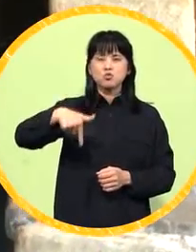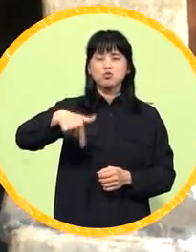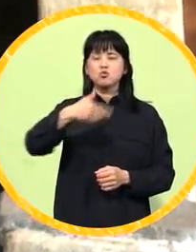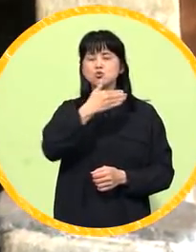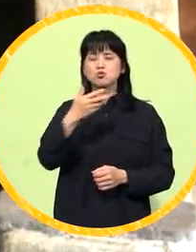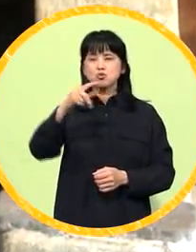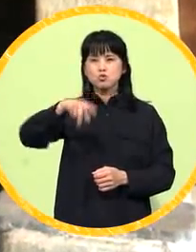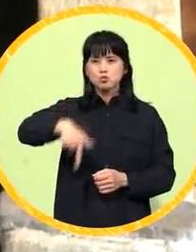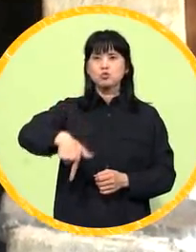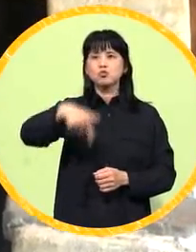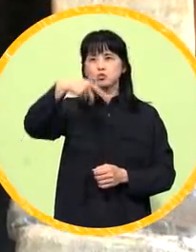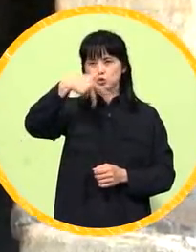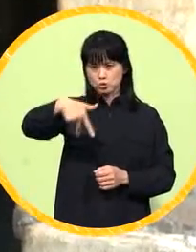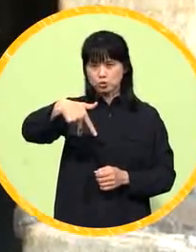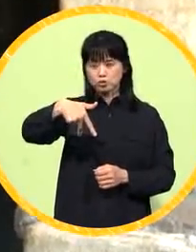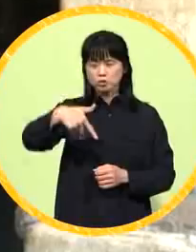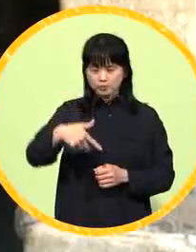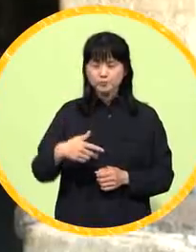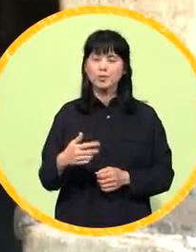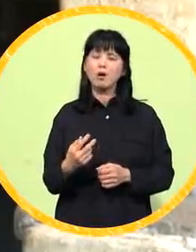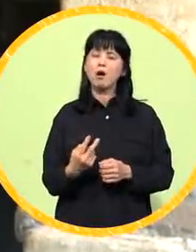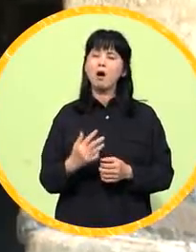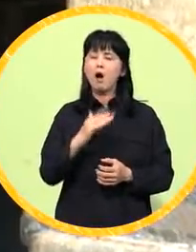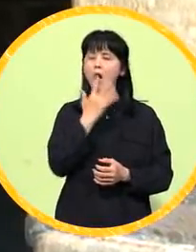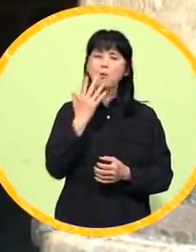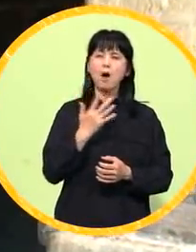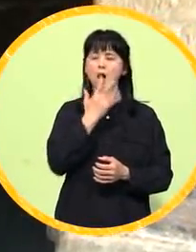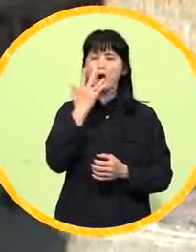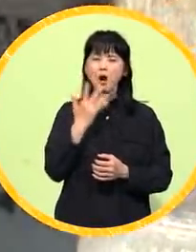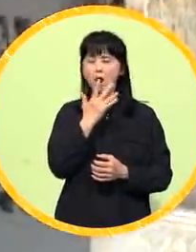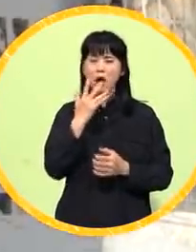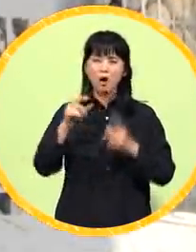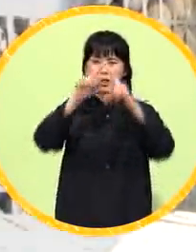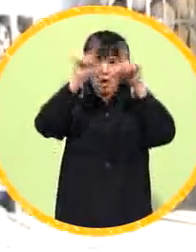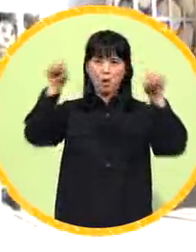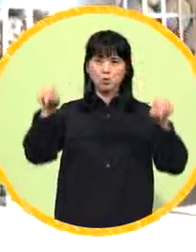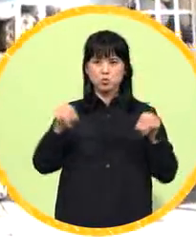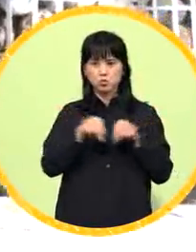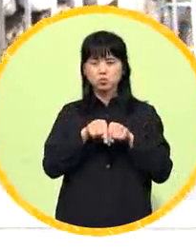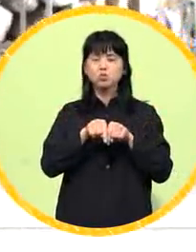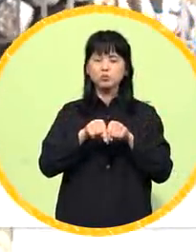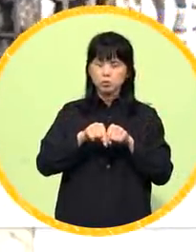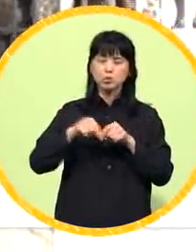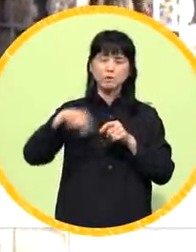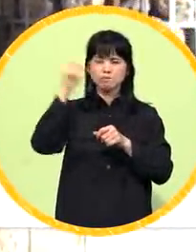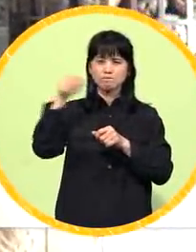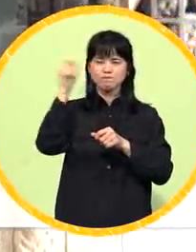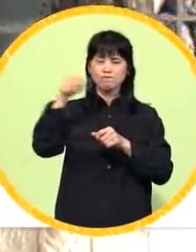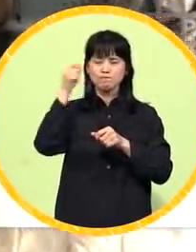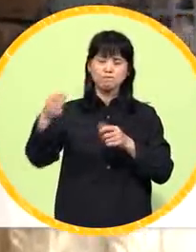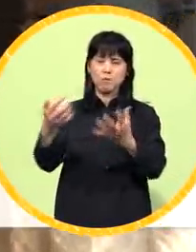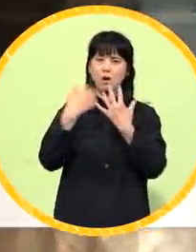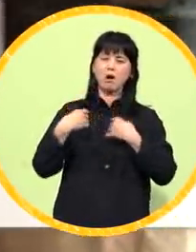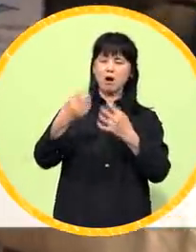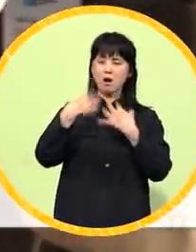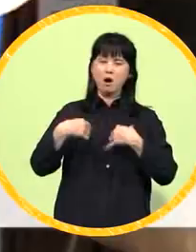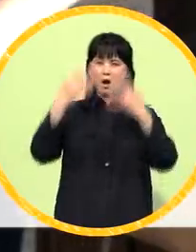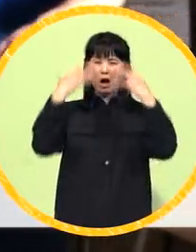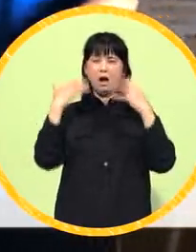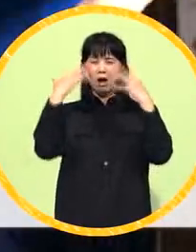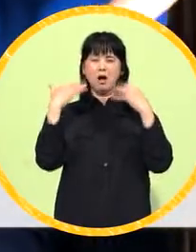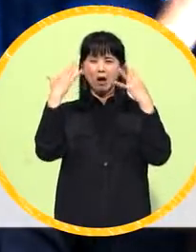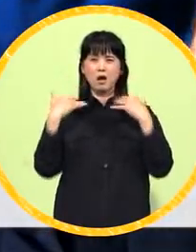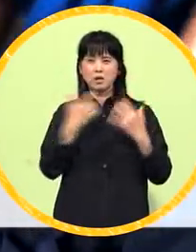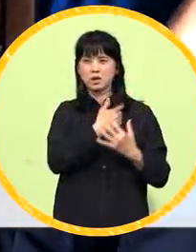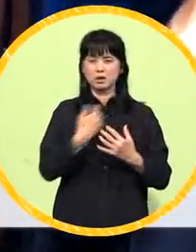ぼれまああろうまあでアロマの蒸気をたオールで体に一気に叩き込んでも一気にあの発汗させ